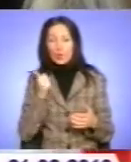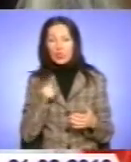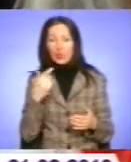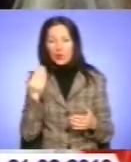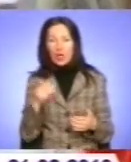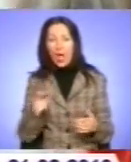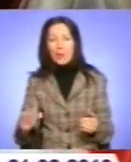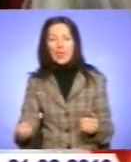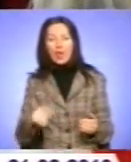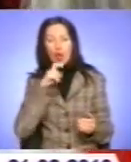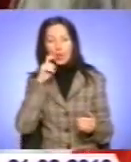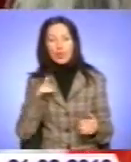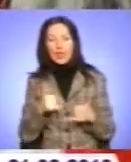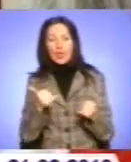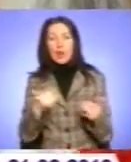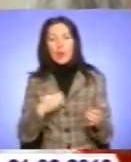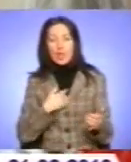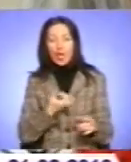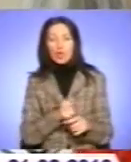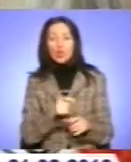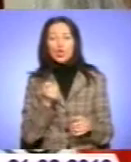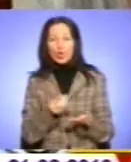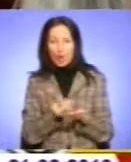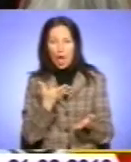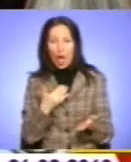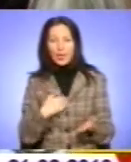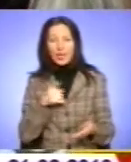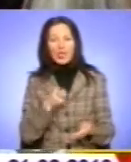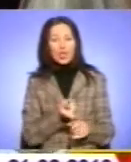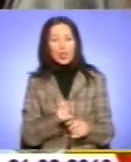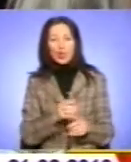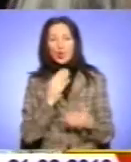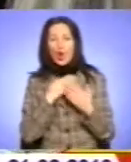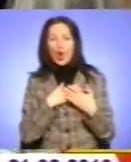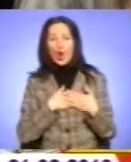Для мене дуже дорога і я її дуже люблю, вона мені